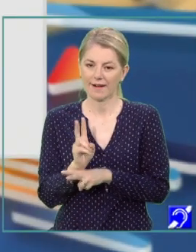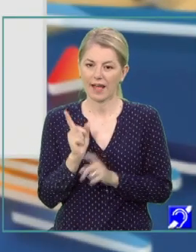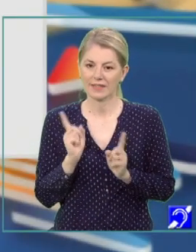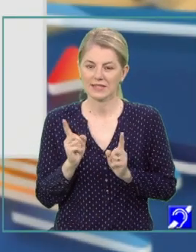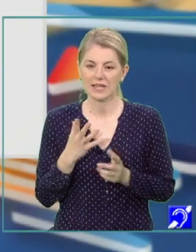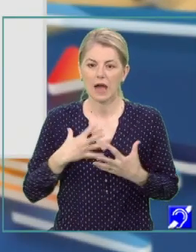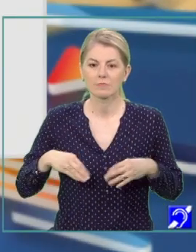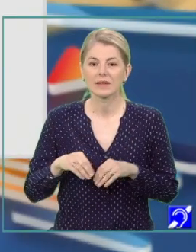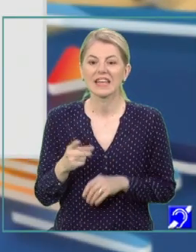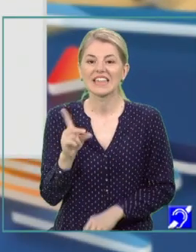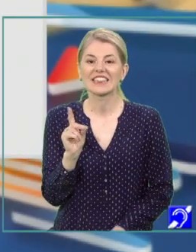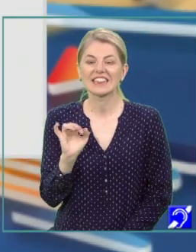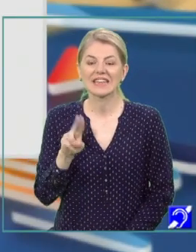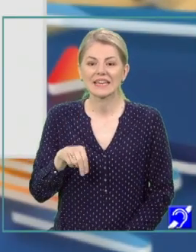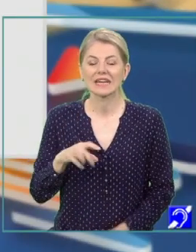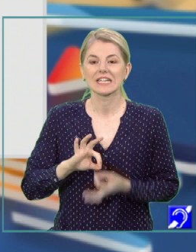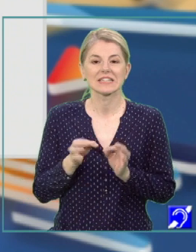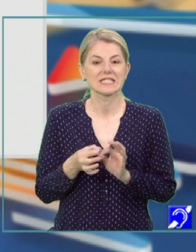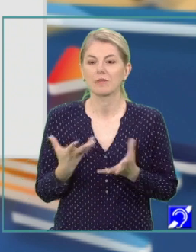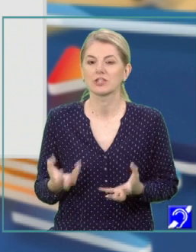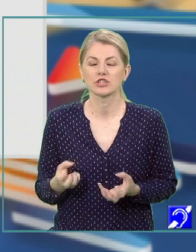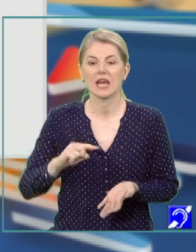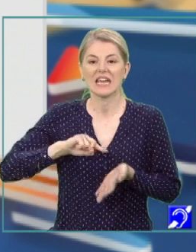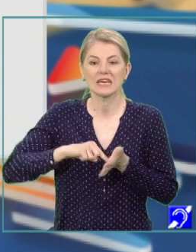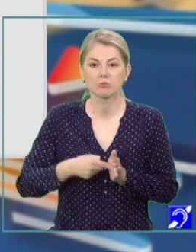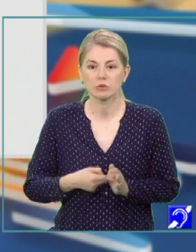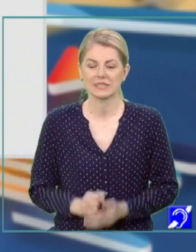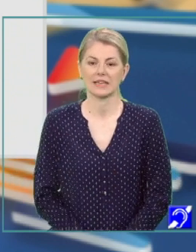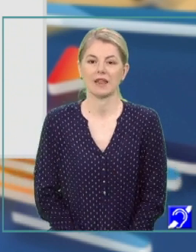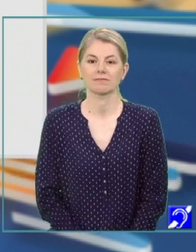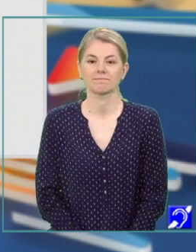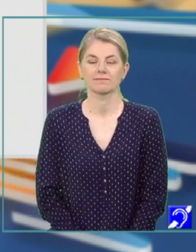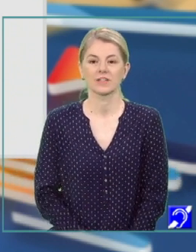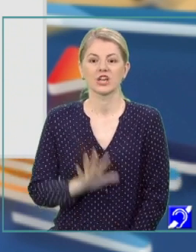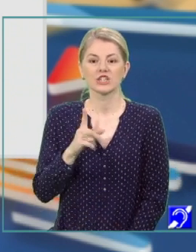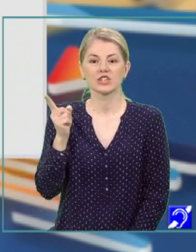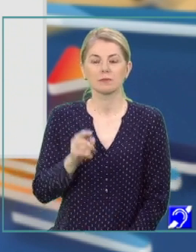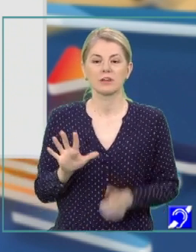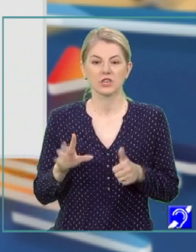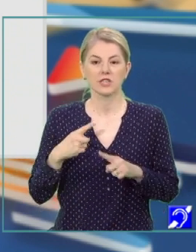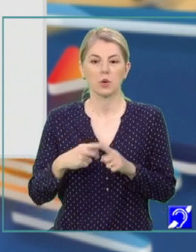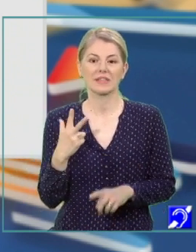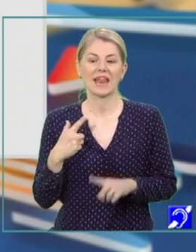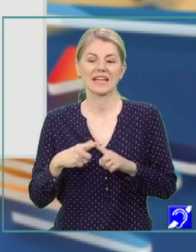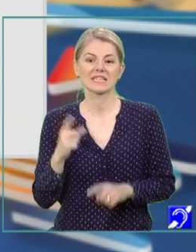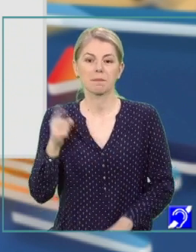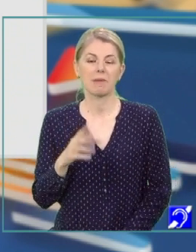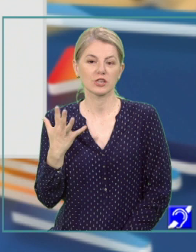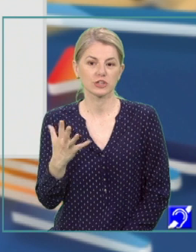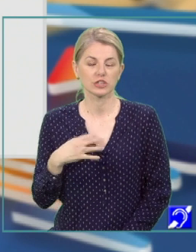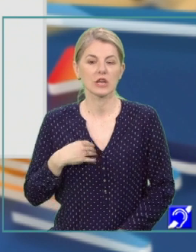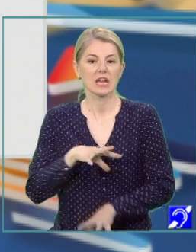atenția, acest din înseamnă operația de înmulțire, 5 pe 6 ori 3x pe 5